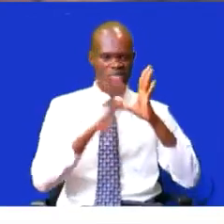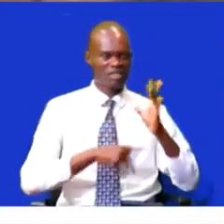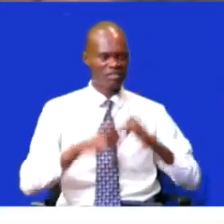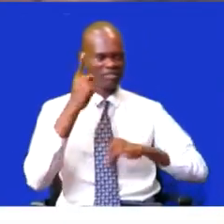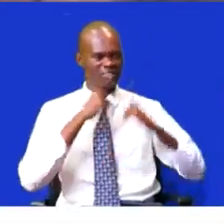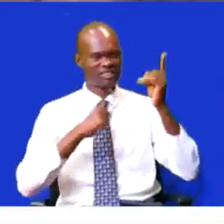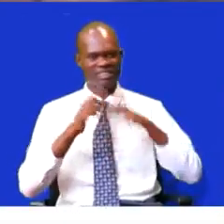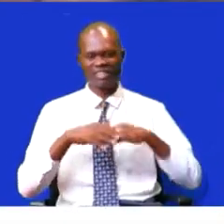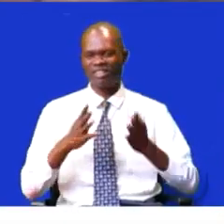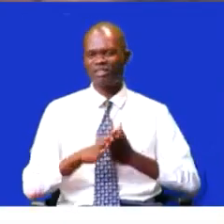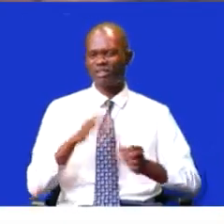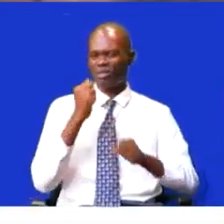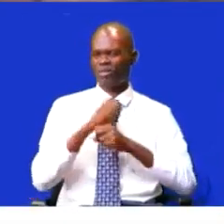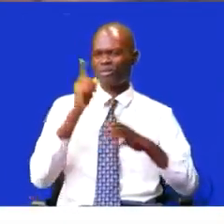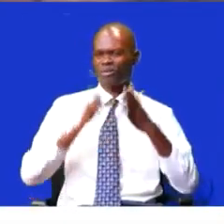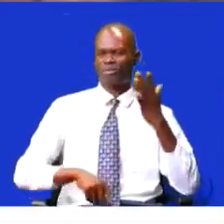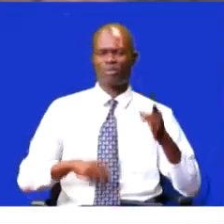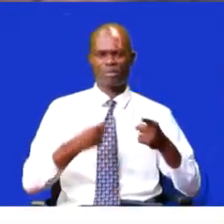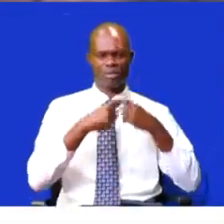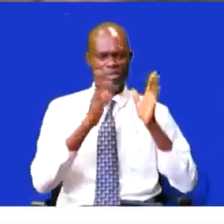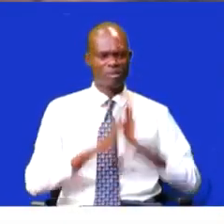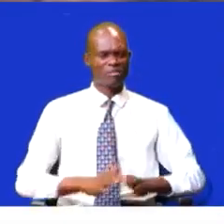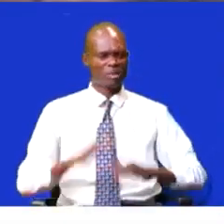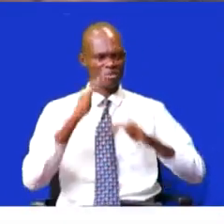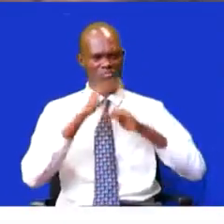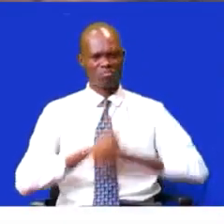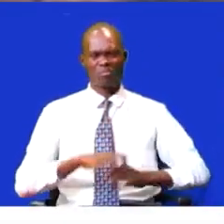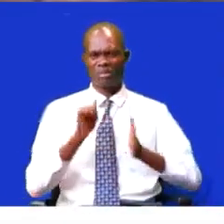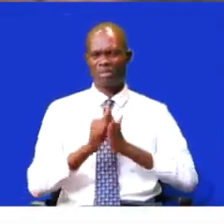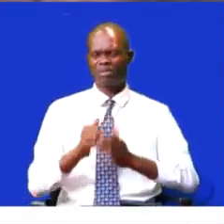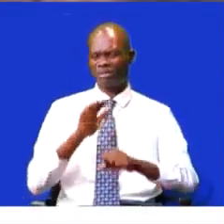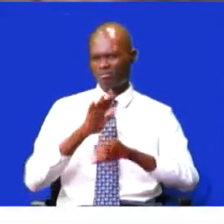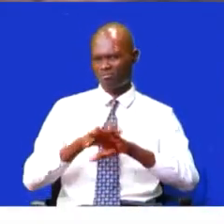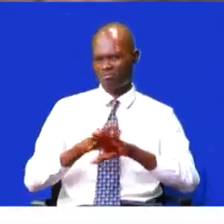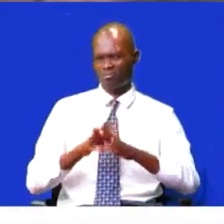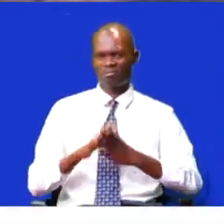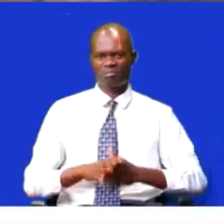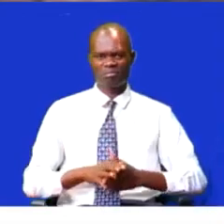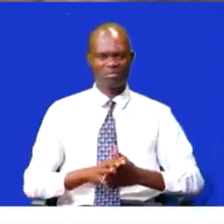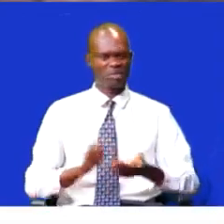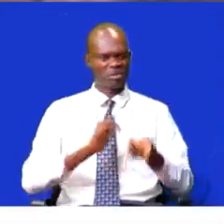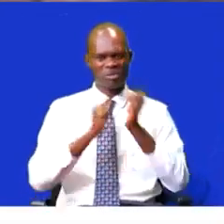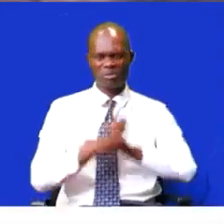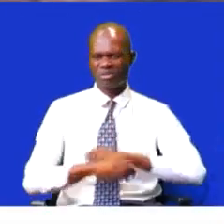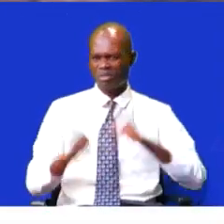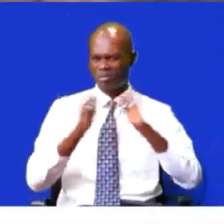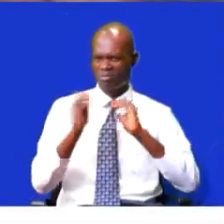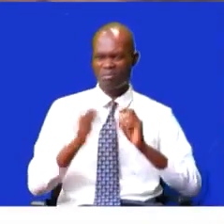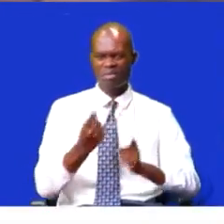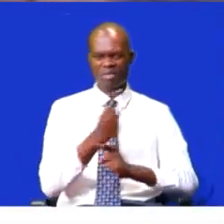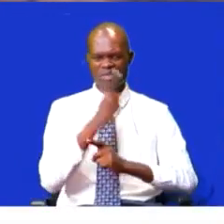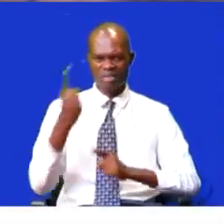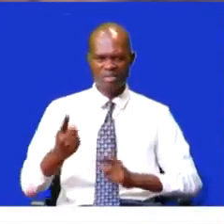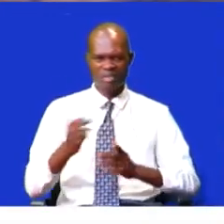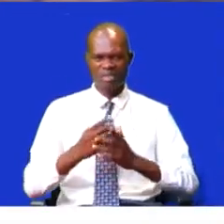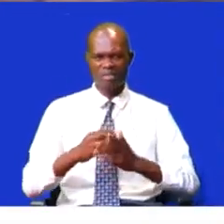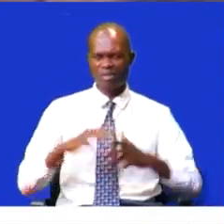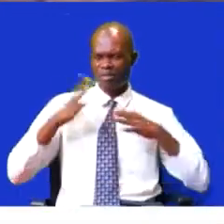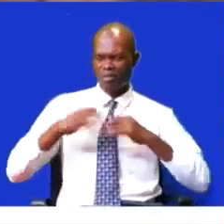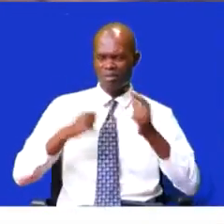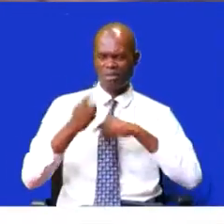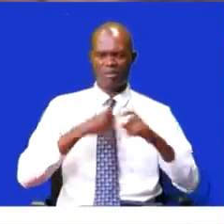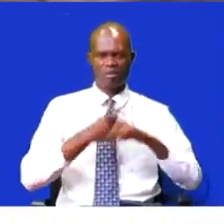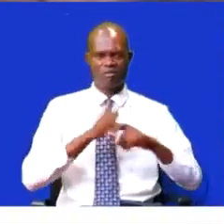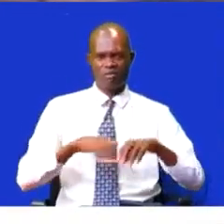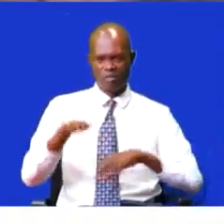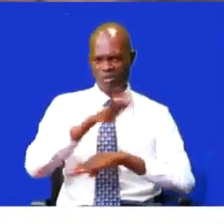nini, ni kuvumilia na kuvumiliana ndio sawa. Huwezi kubadilisha, kila mtu anatoka kwa jamii yake.